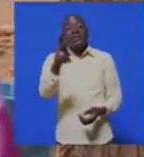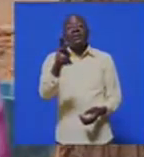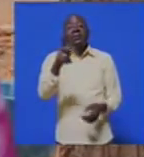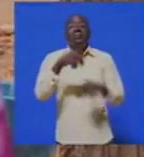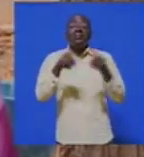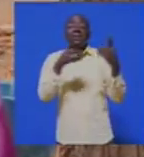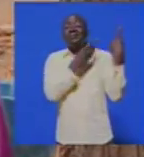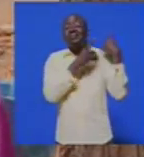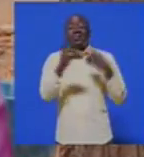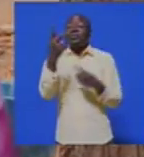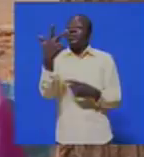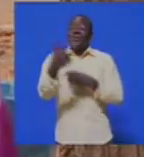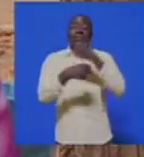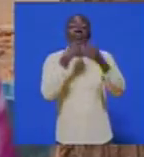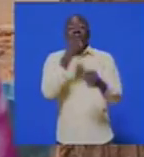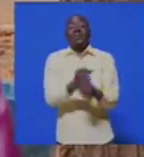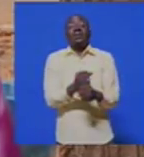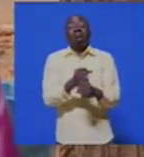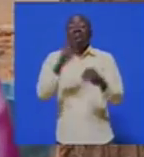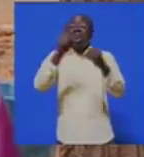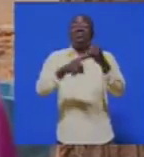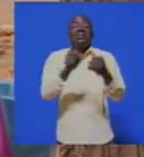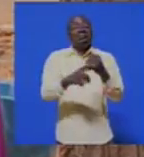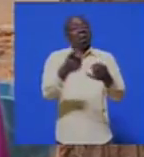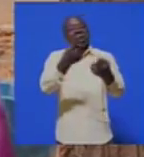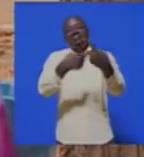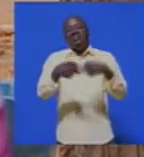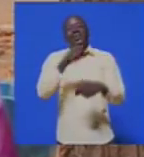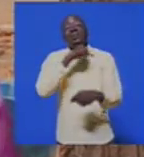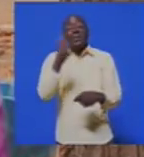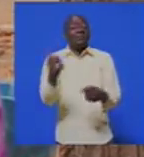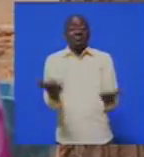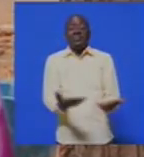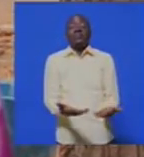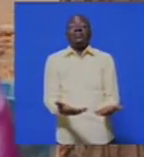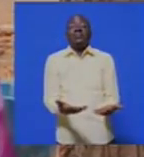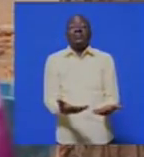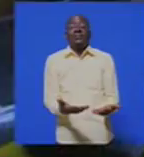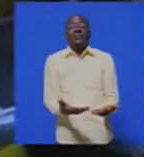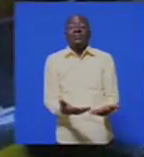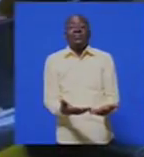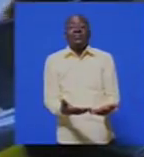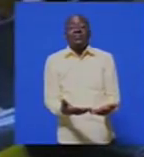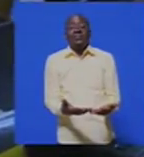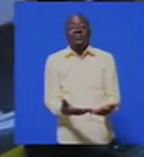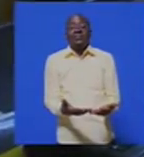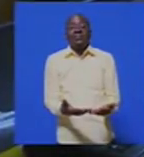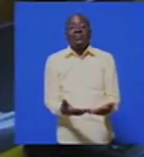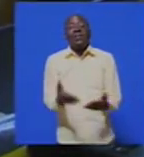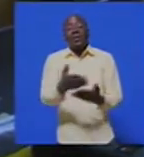de 3 ans, ce dernier n'a même pas fait signe de vie. À partir de 2014,